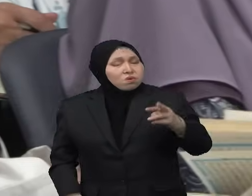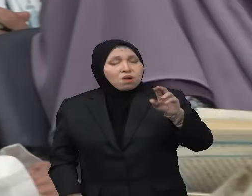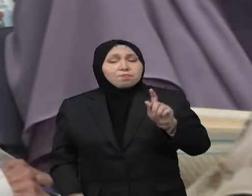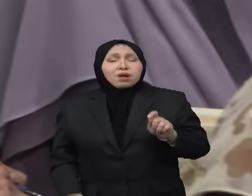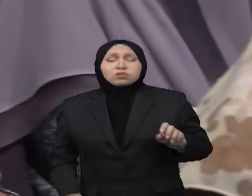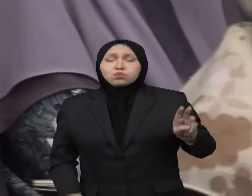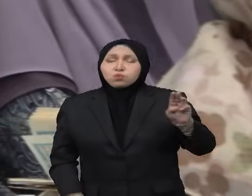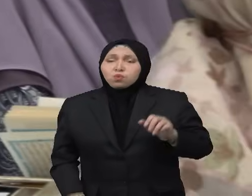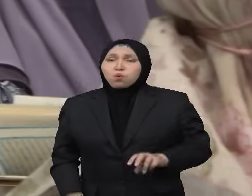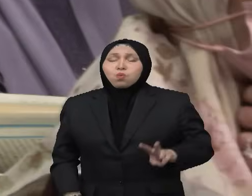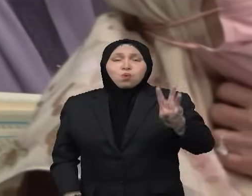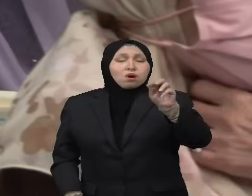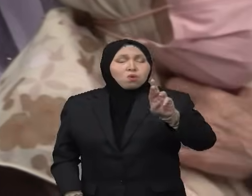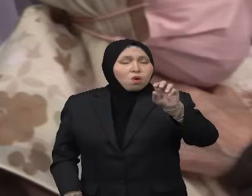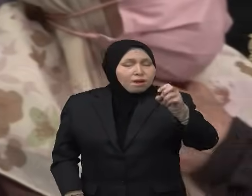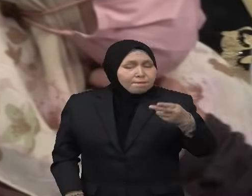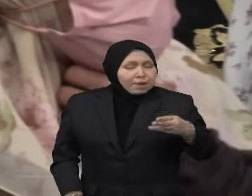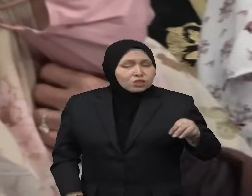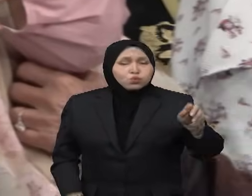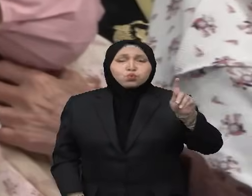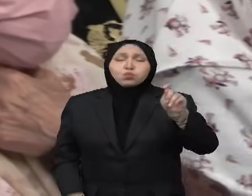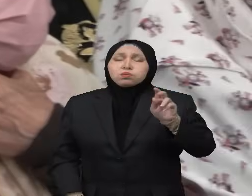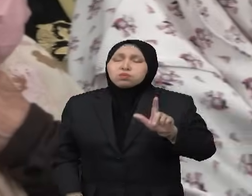rahmatul wa